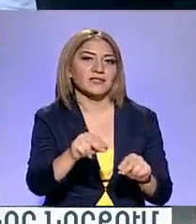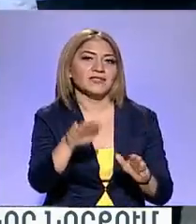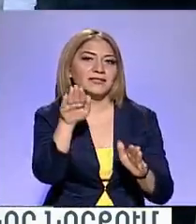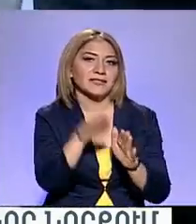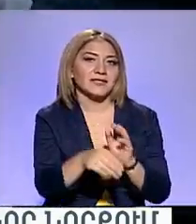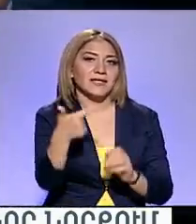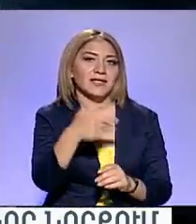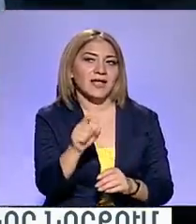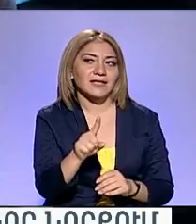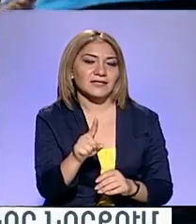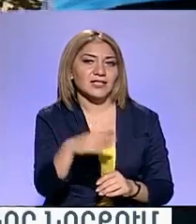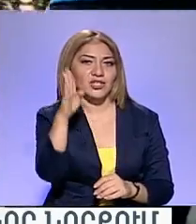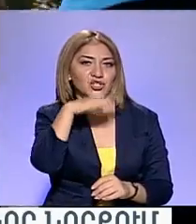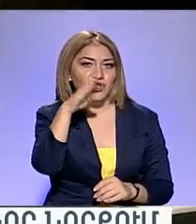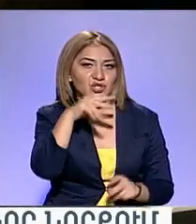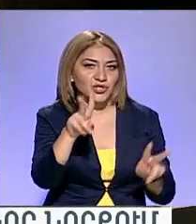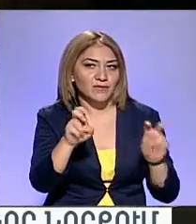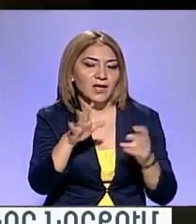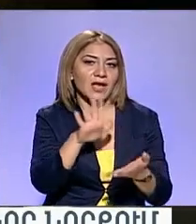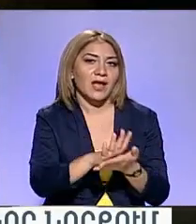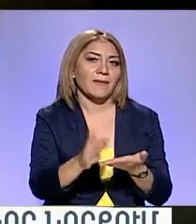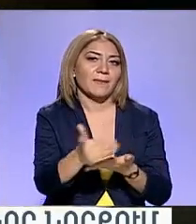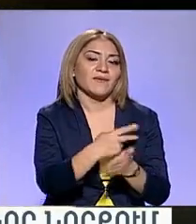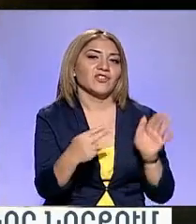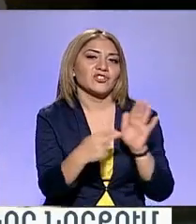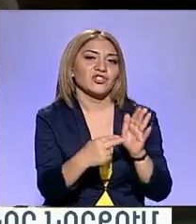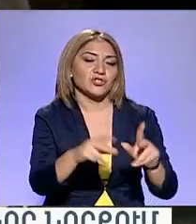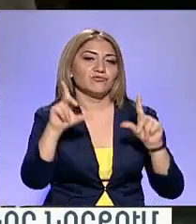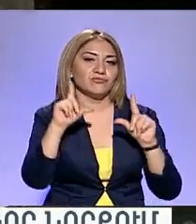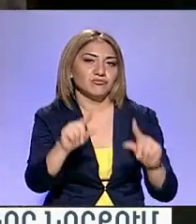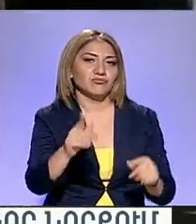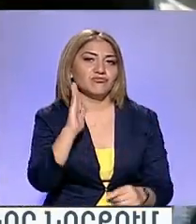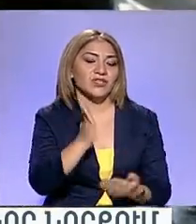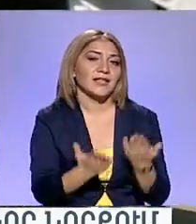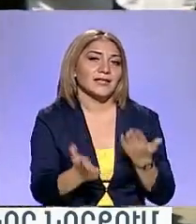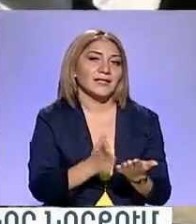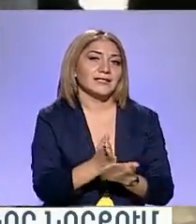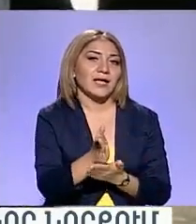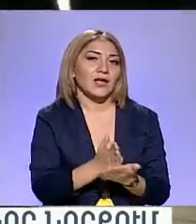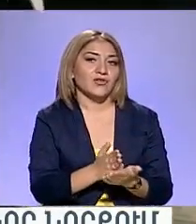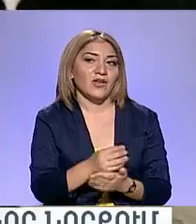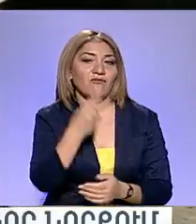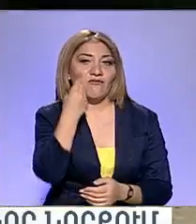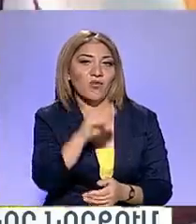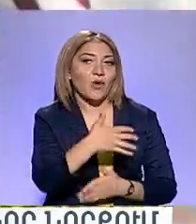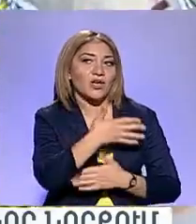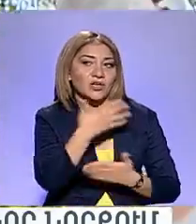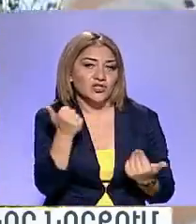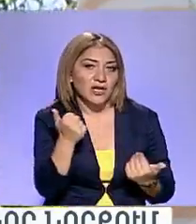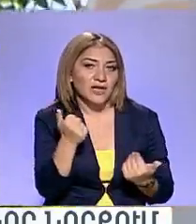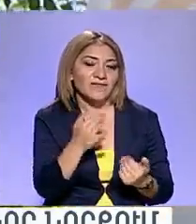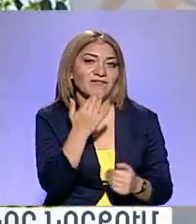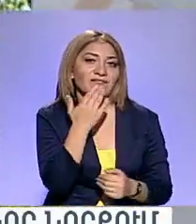նվազեցնել գազամատակարարման, ջրամատակարարման ու աղբահանության սակագները, եթե ծառայությունները պատշաճ չմատուցվեն,